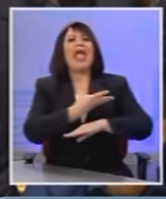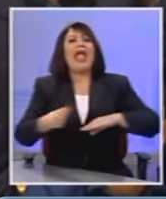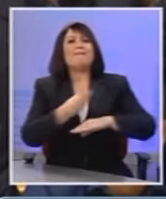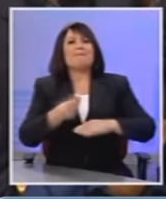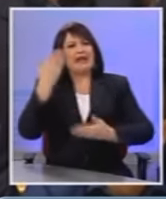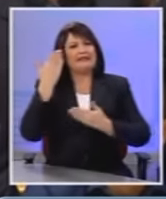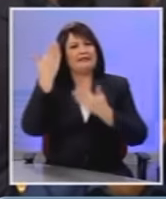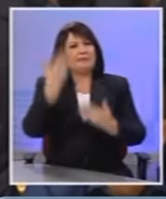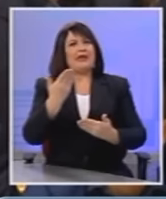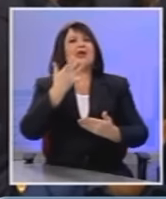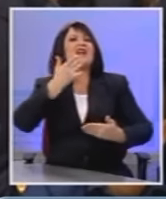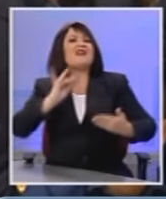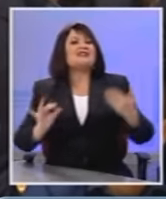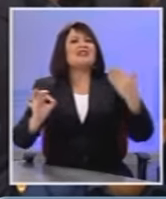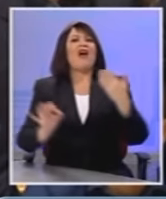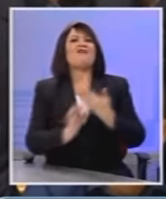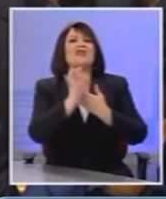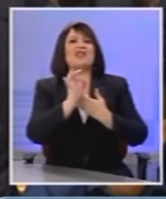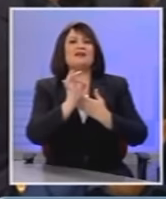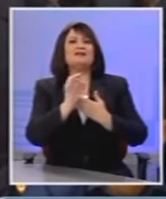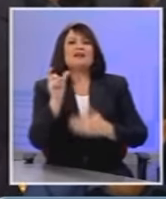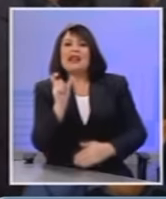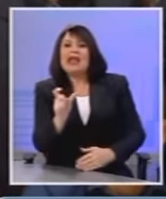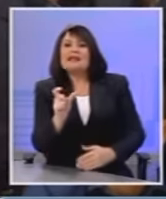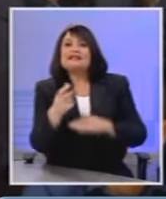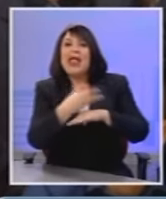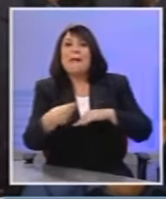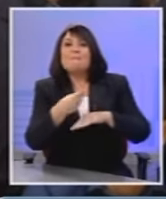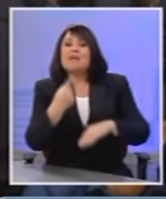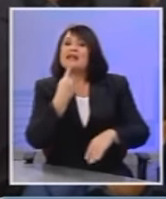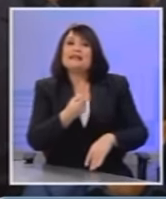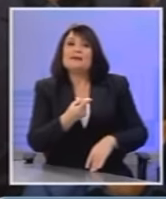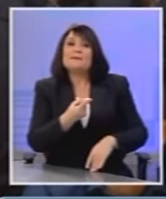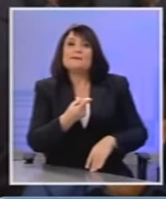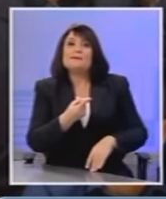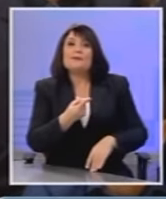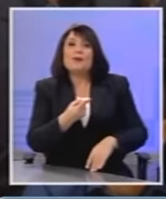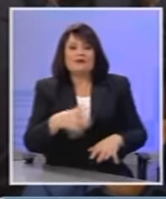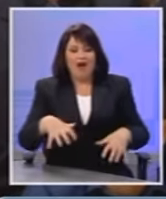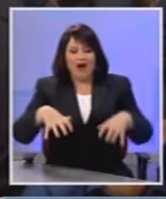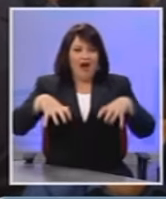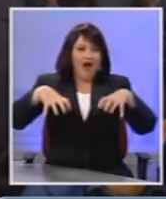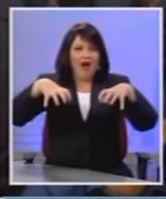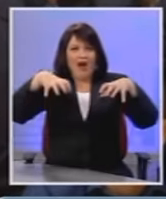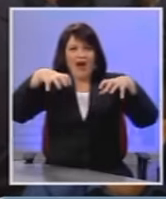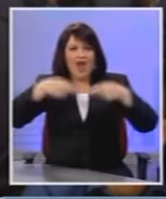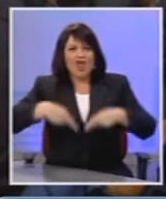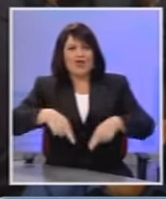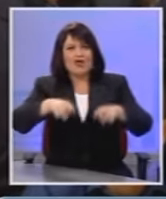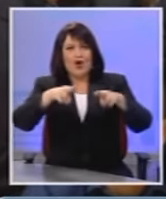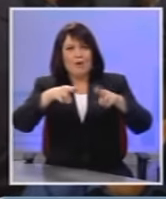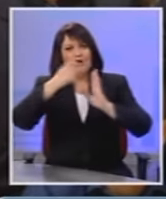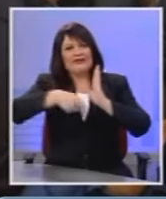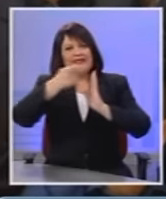Αυγή». Μα με τη λέξη αίμα τι νομίζετε ότι εννοούμε? Ότι βγαίνουμε σαν ζόμπι στους δρόμους στις αμερικάνικες